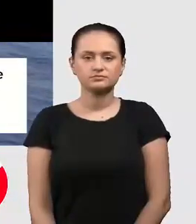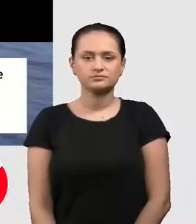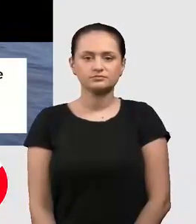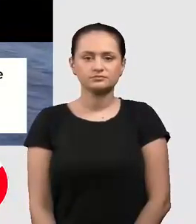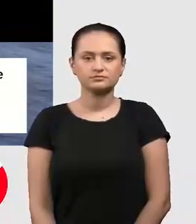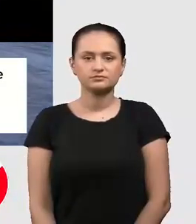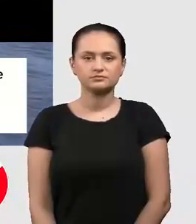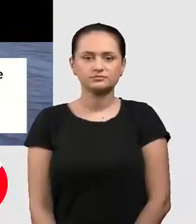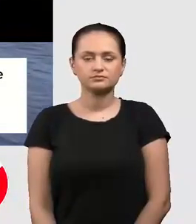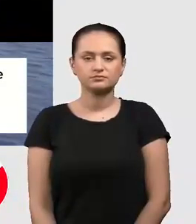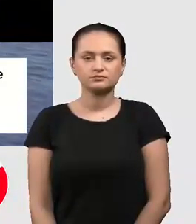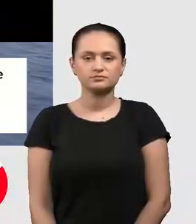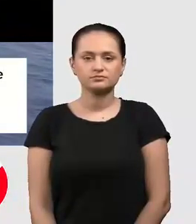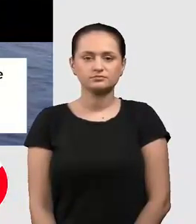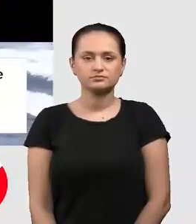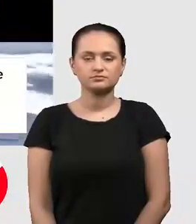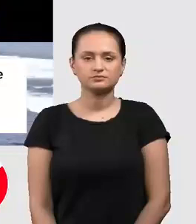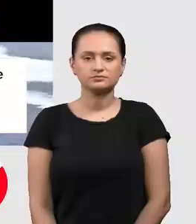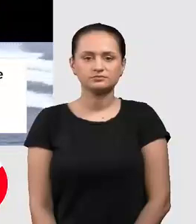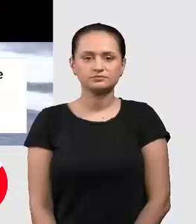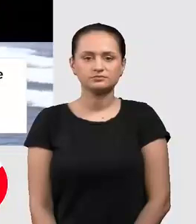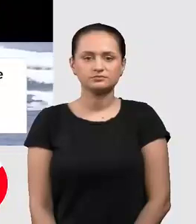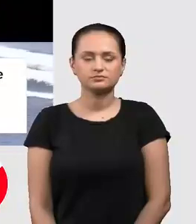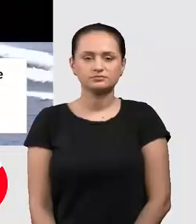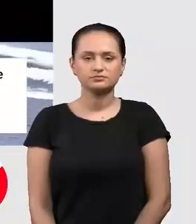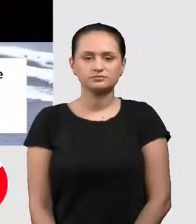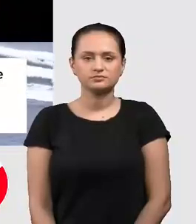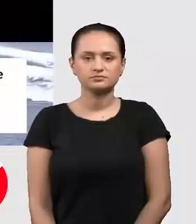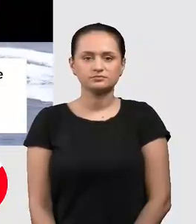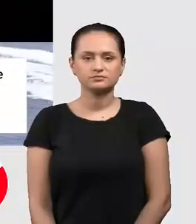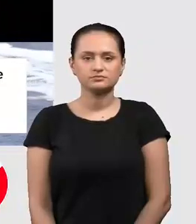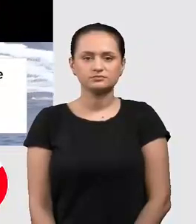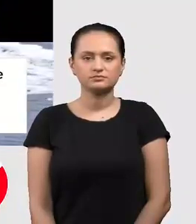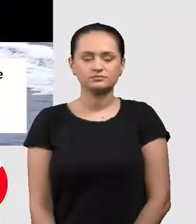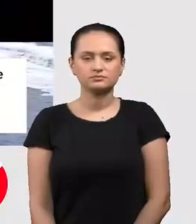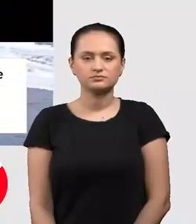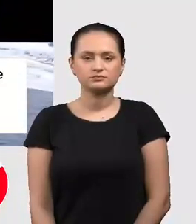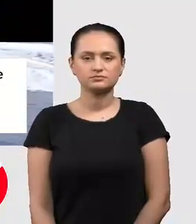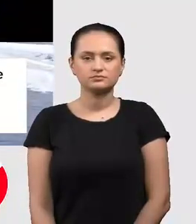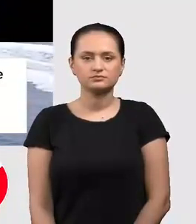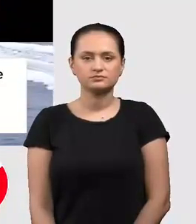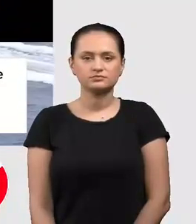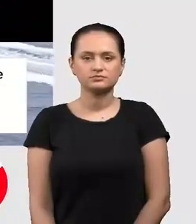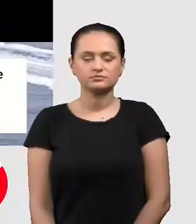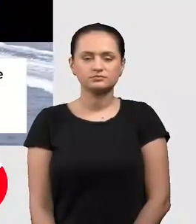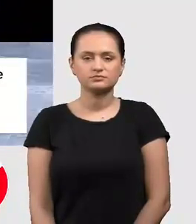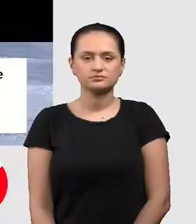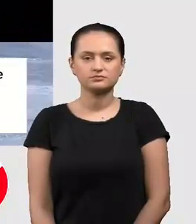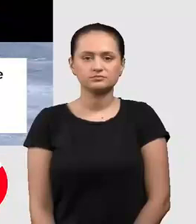cauză, acțiunile exercițiului vor fi limitate cât mai aproape de litoralul românesc pentru nu